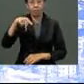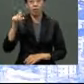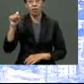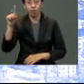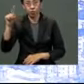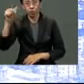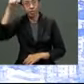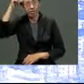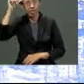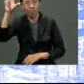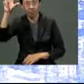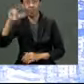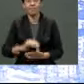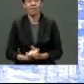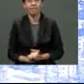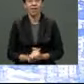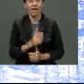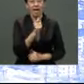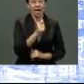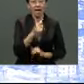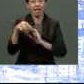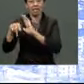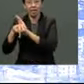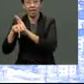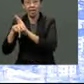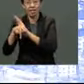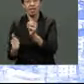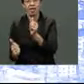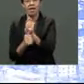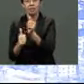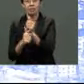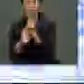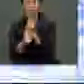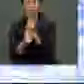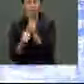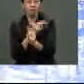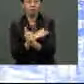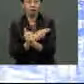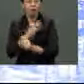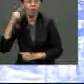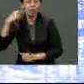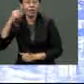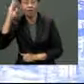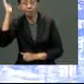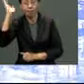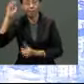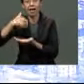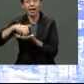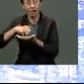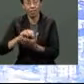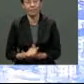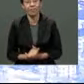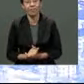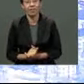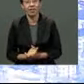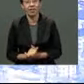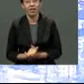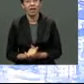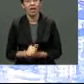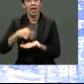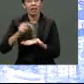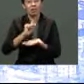วันที่เหลือคืออังคารพฤหัสเนี่ยก็มอบให้ผู้ช่วยโฆษกคุณหมอพันประภาคุณหมอบุ๋มนะครับไปรายงานที่กระ